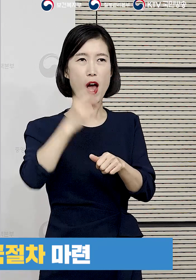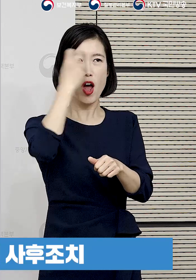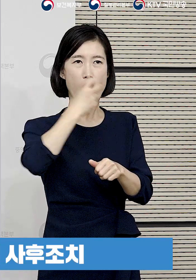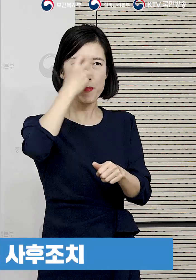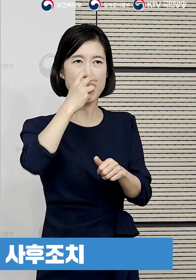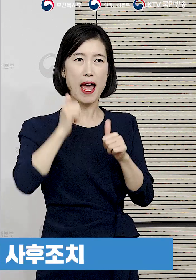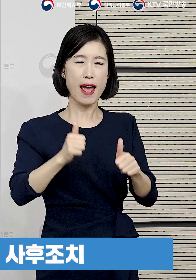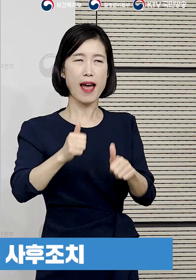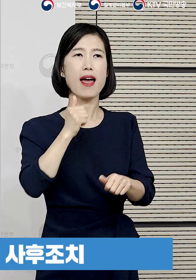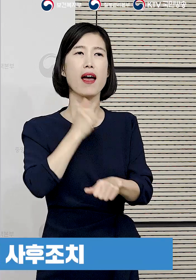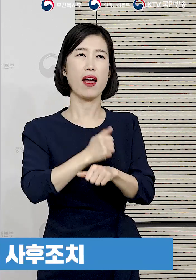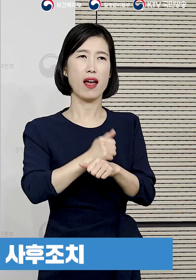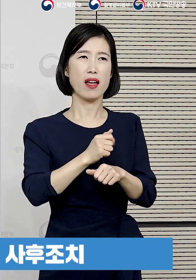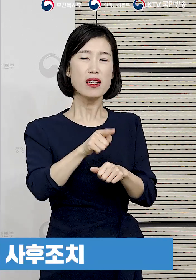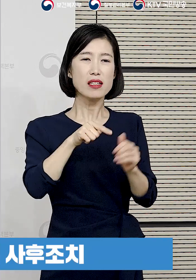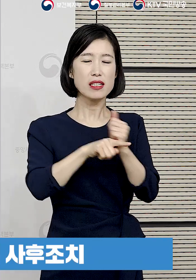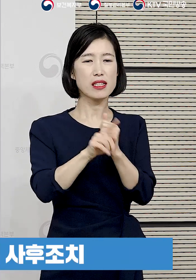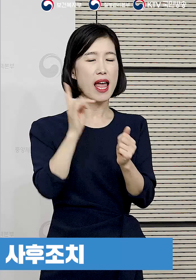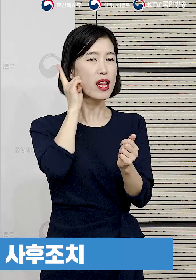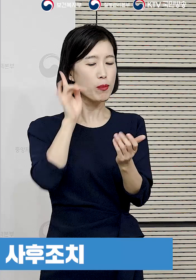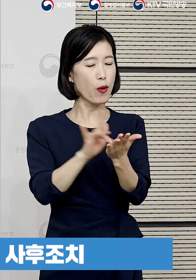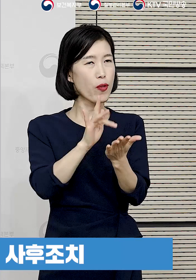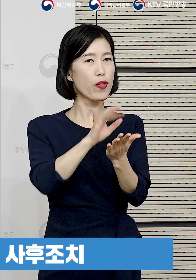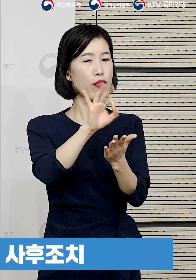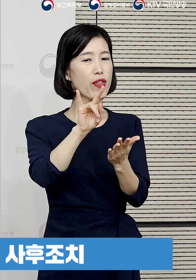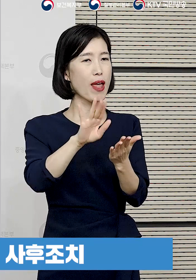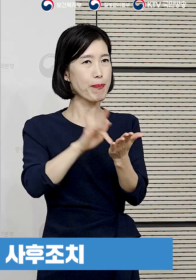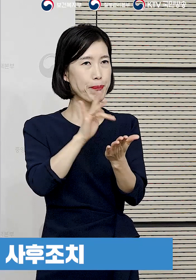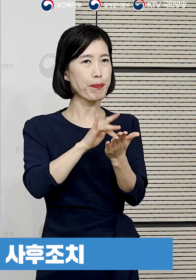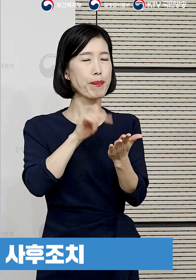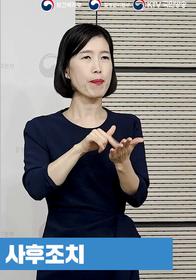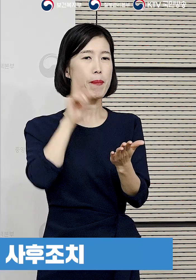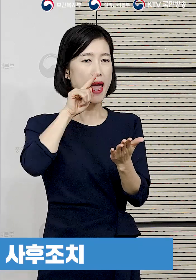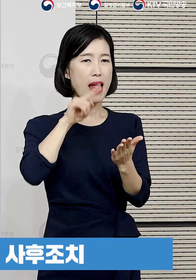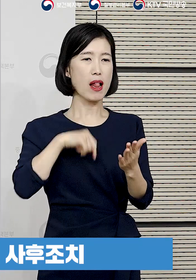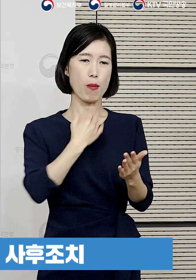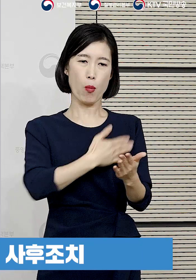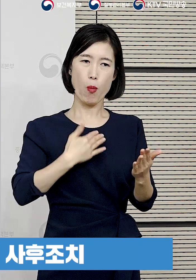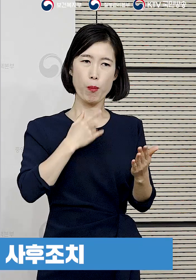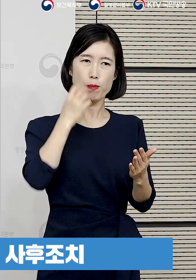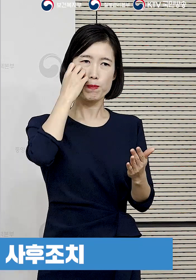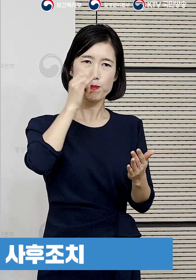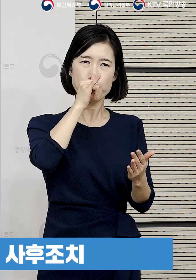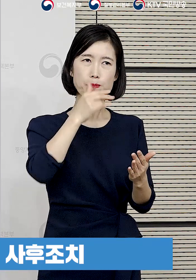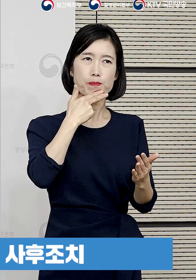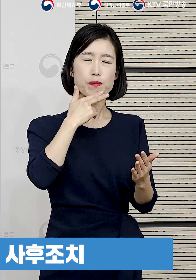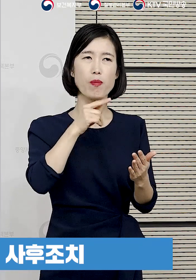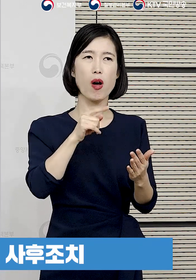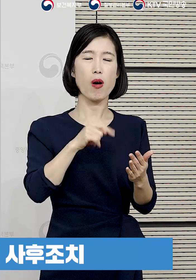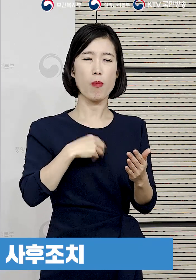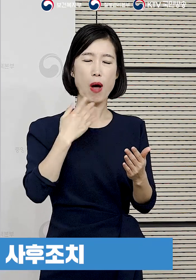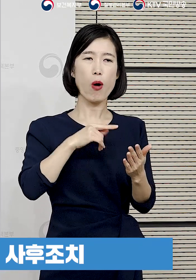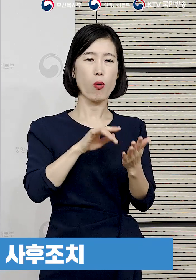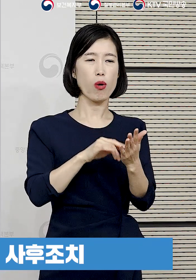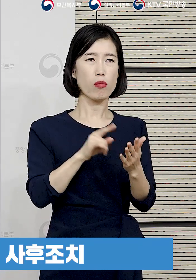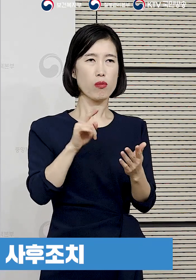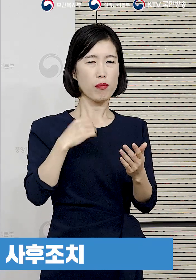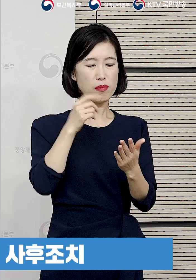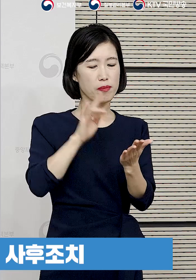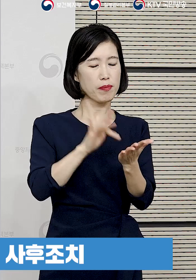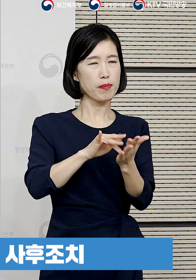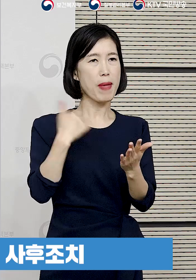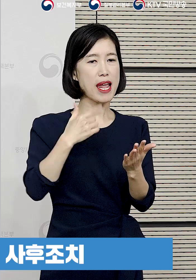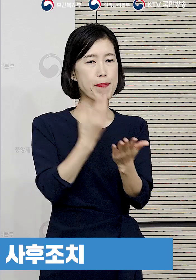거고요. 특별 입국 절차를 통해서 자가 진단 앱을 설치하고 그것을 계속해서 증상 모니터링하고 그다음에 입력을